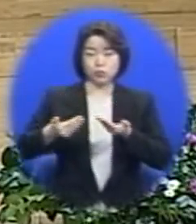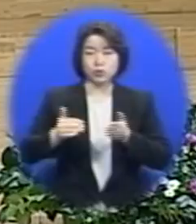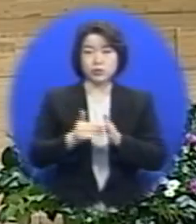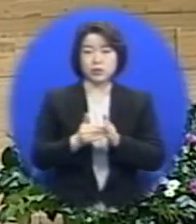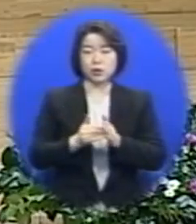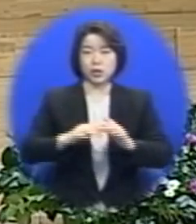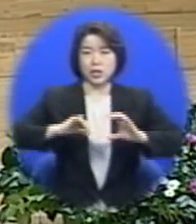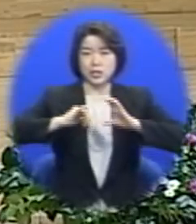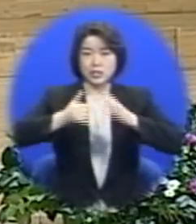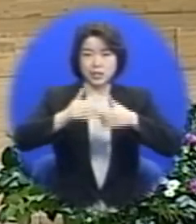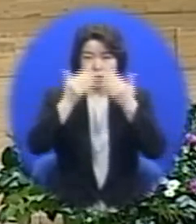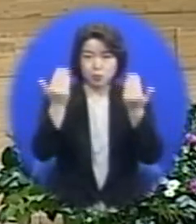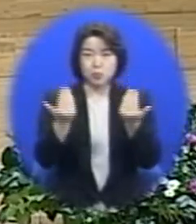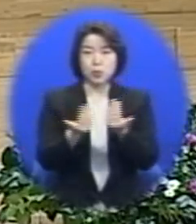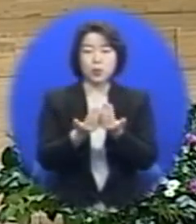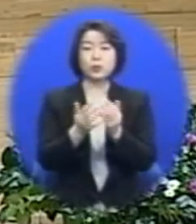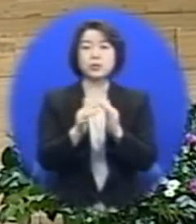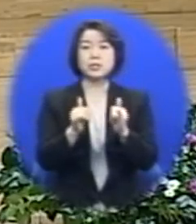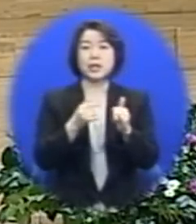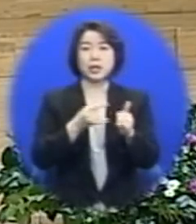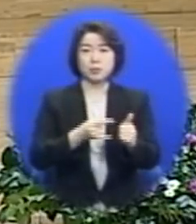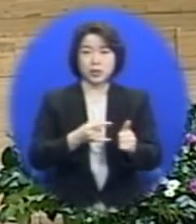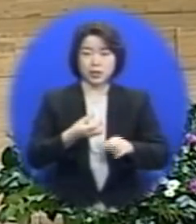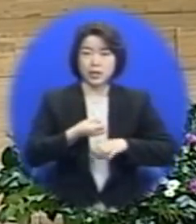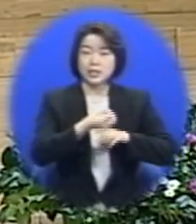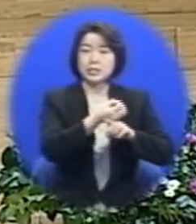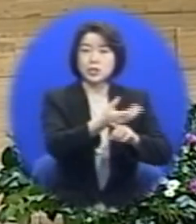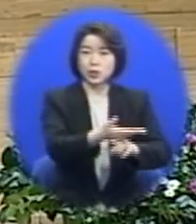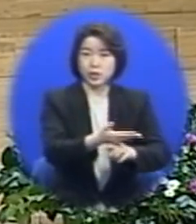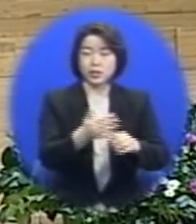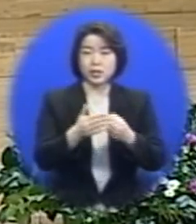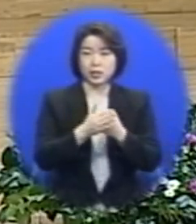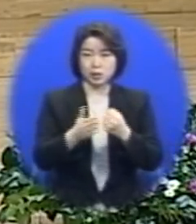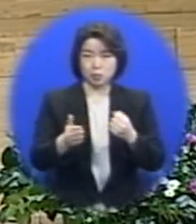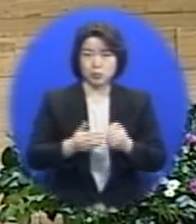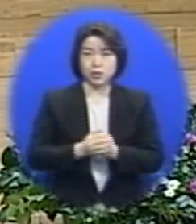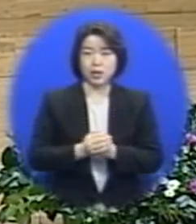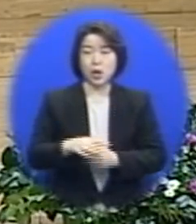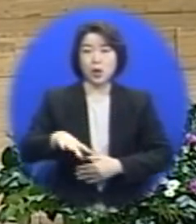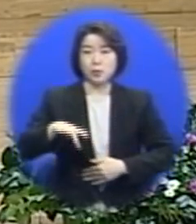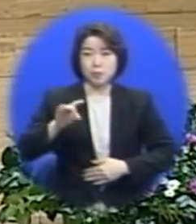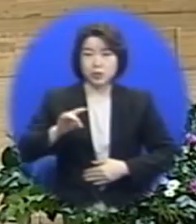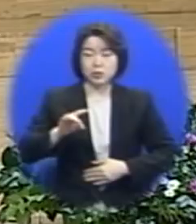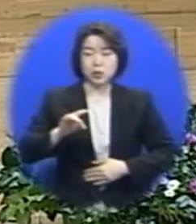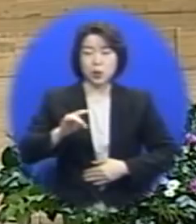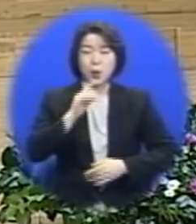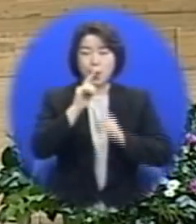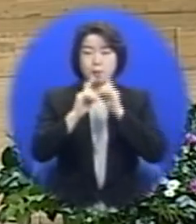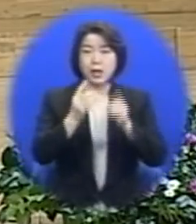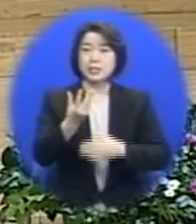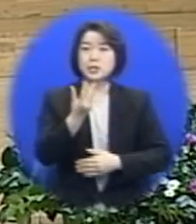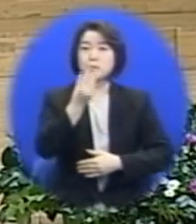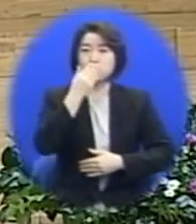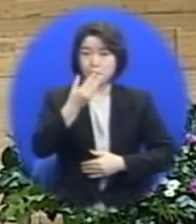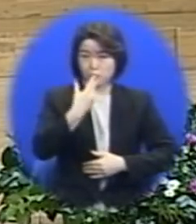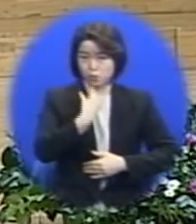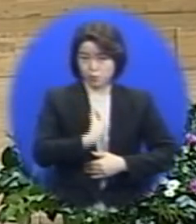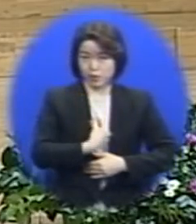모든 사람들에게 그 말씀을 전해야 하겠기 때문에 먼저 말씀을 먹으라고